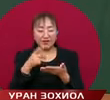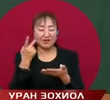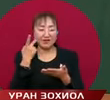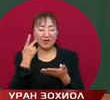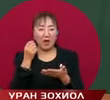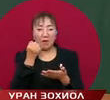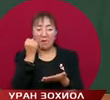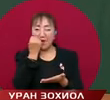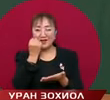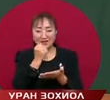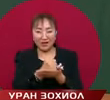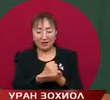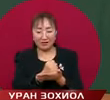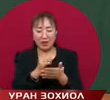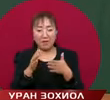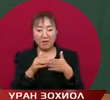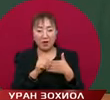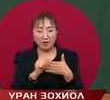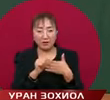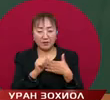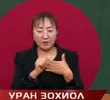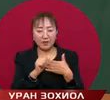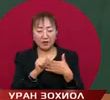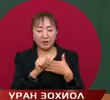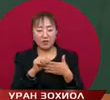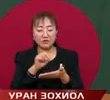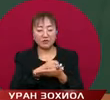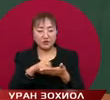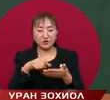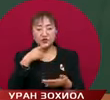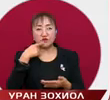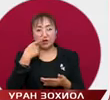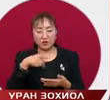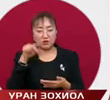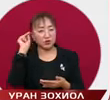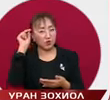баталгаатай нотлогоотой бичих ярих чадварт суралцаараа хүүхдүүдээ.